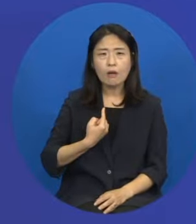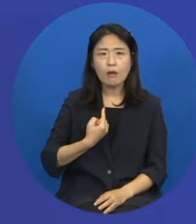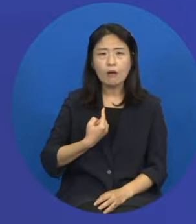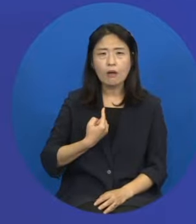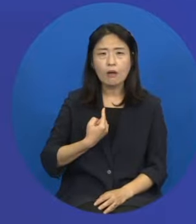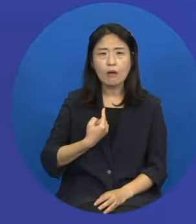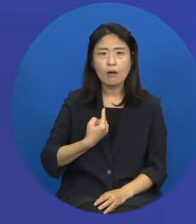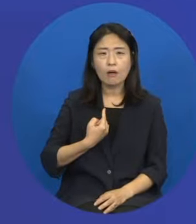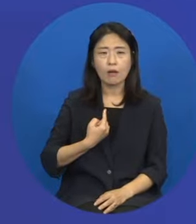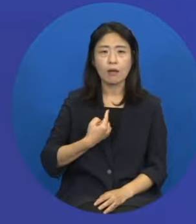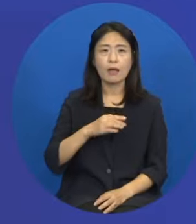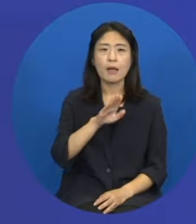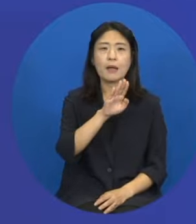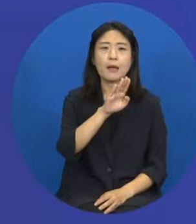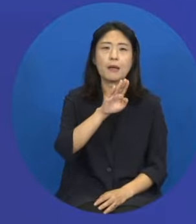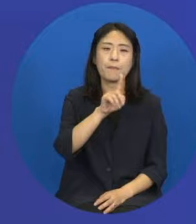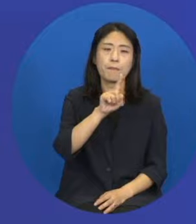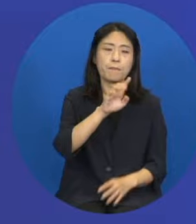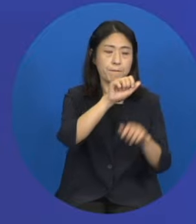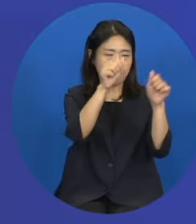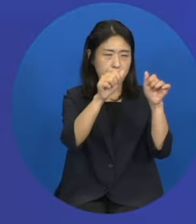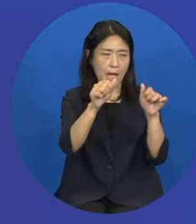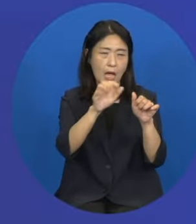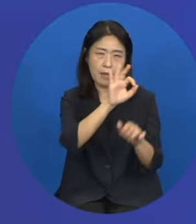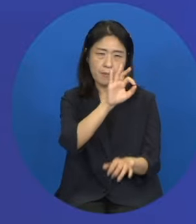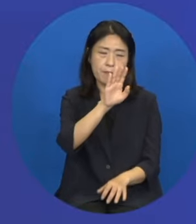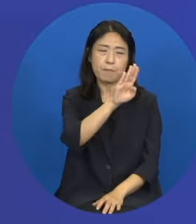발에 무릎 꿇지 않은 7천명 내가 남겨놨어.